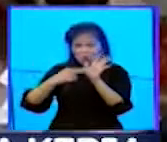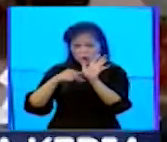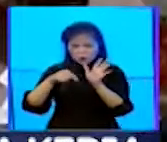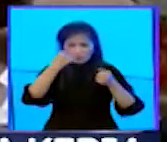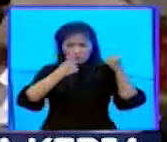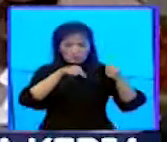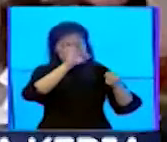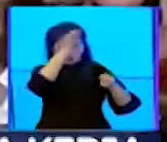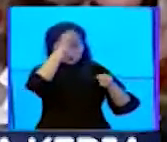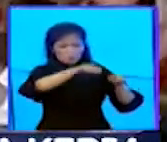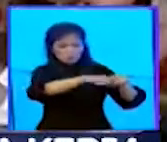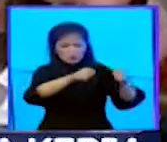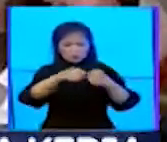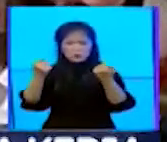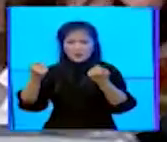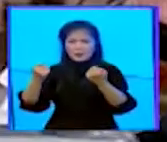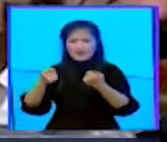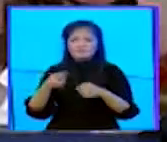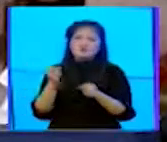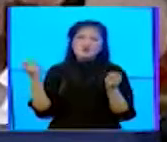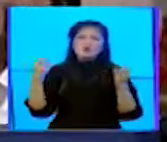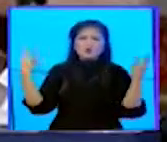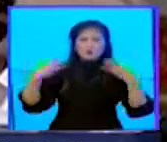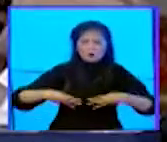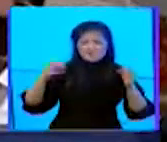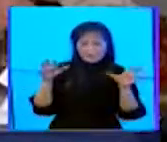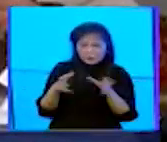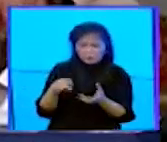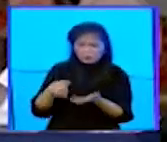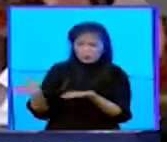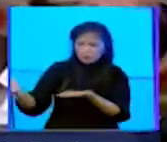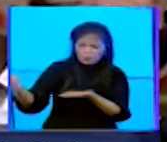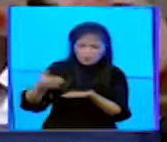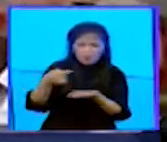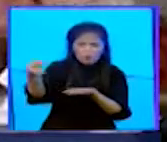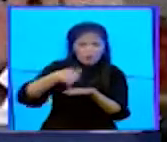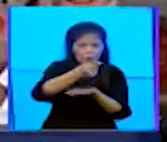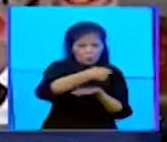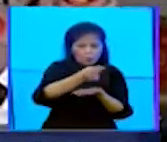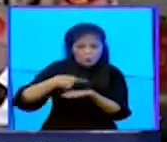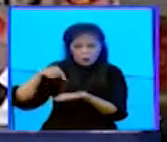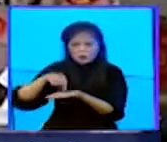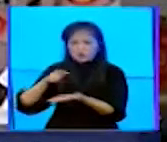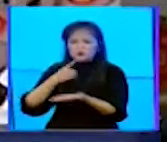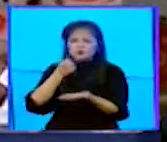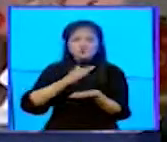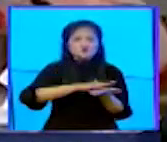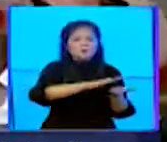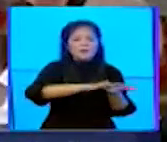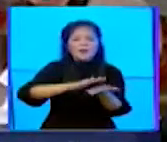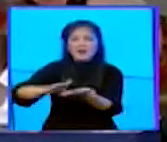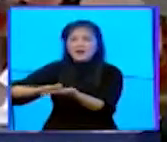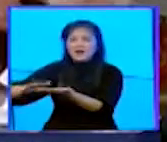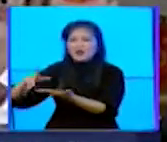Dari WAG Group tadi dia mengumpulkan uang ya untuk mensuplai logistik. Itu